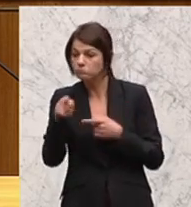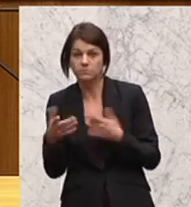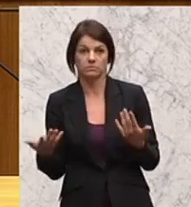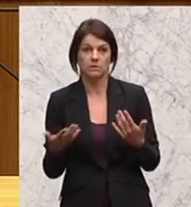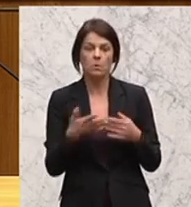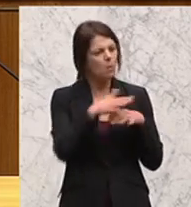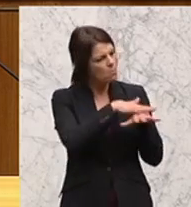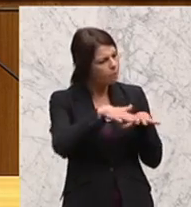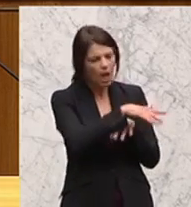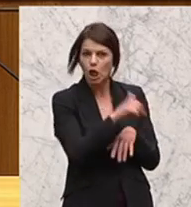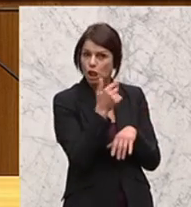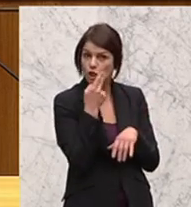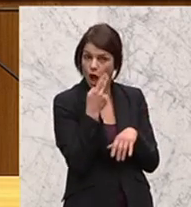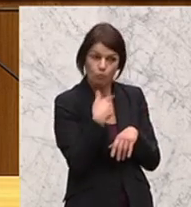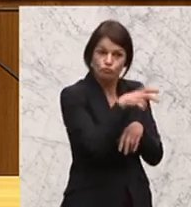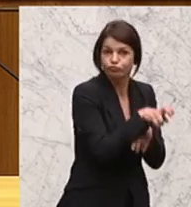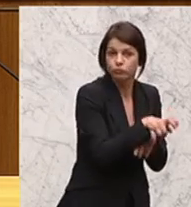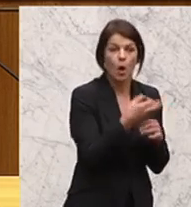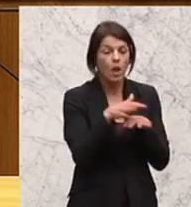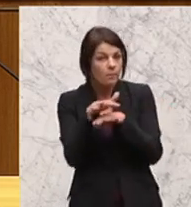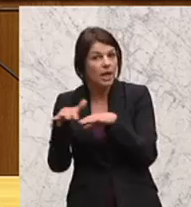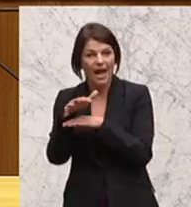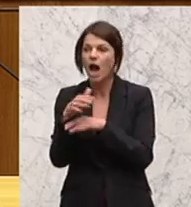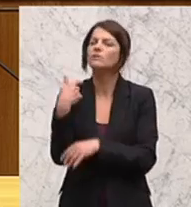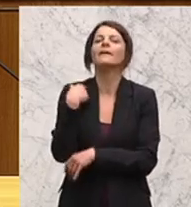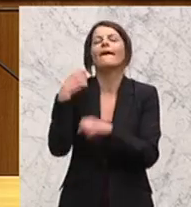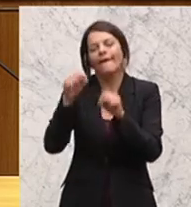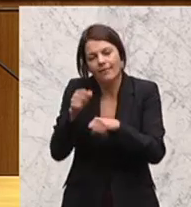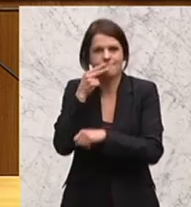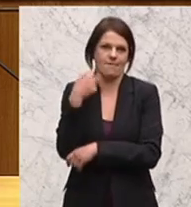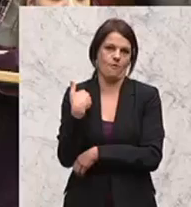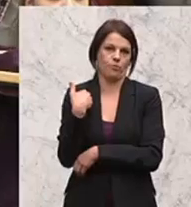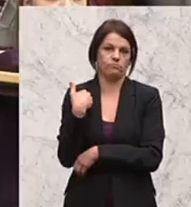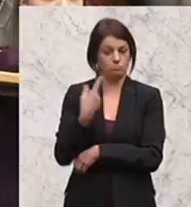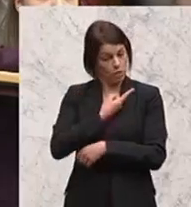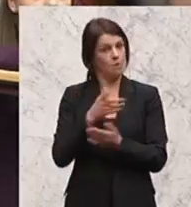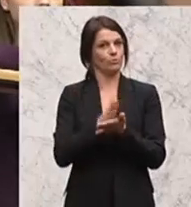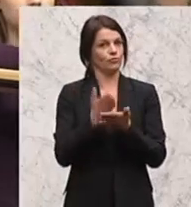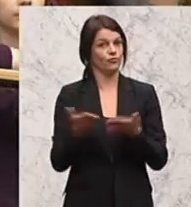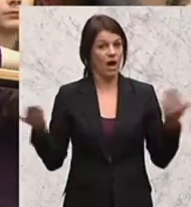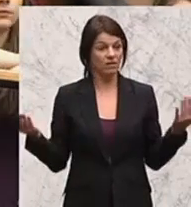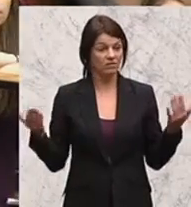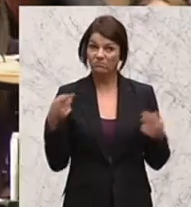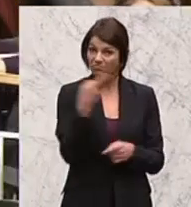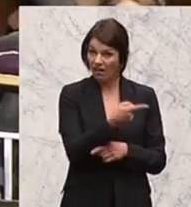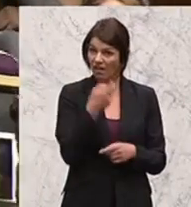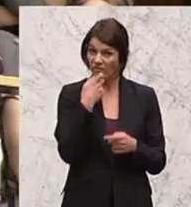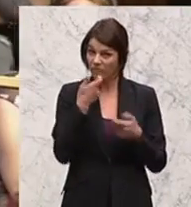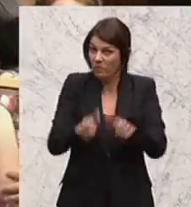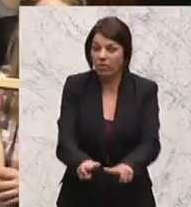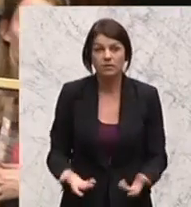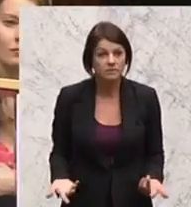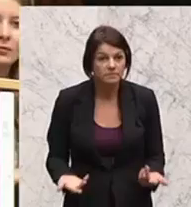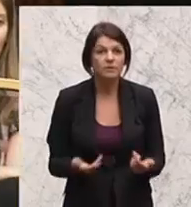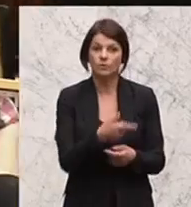gehen, wo ich nicht rauche? Möchte ich in einen Bereich gehen, wo ich die Rauchmöglichkeit habe? Und genau das wollen Sie unterbinden. Und